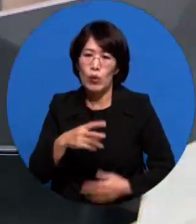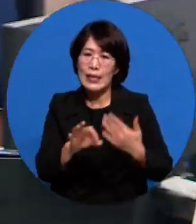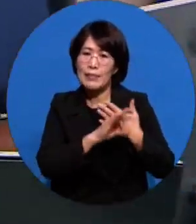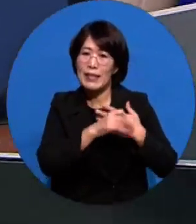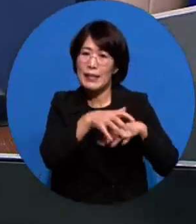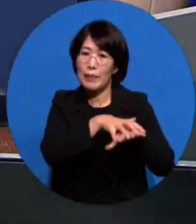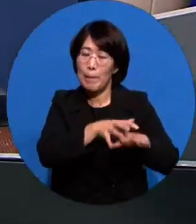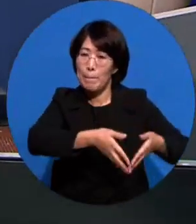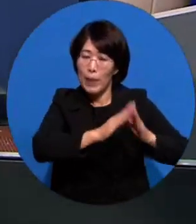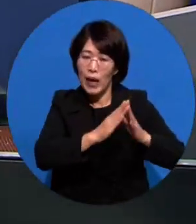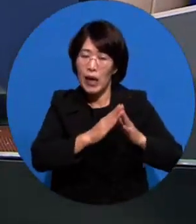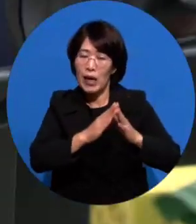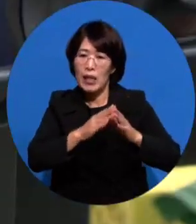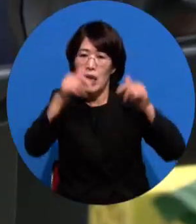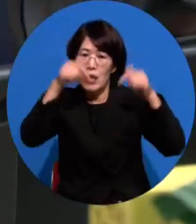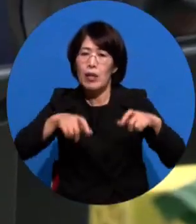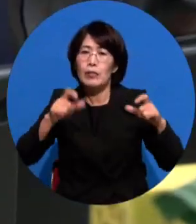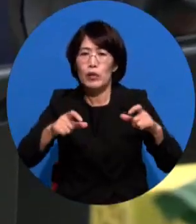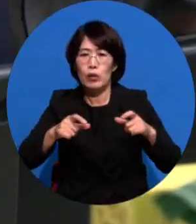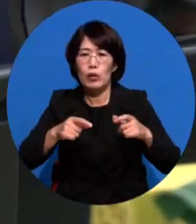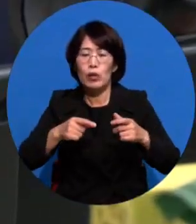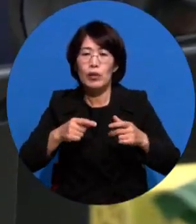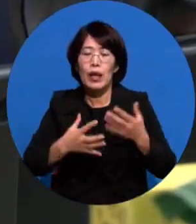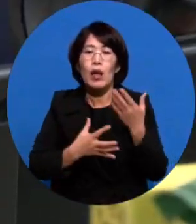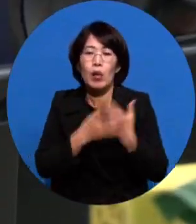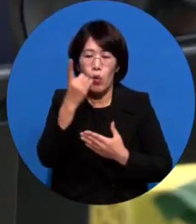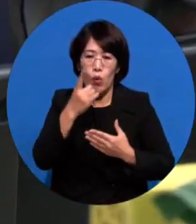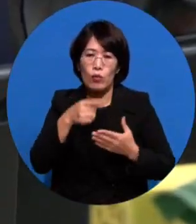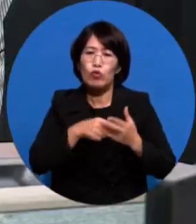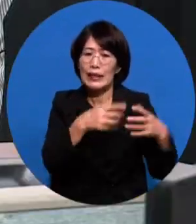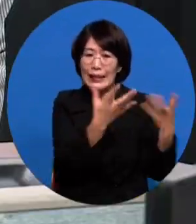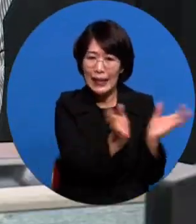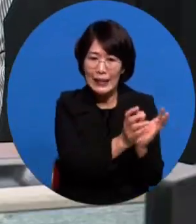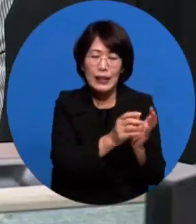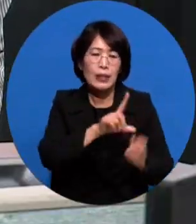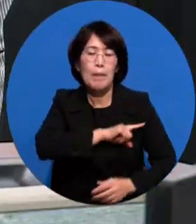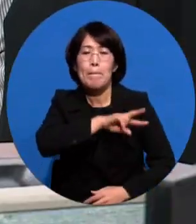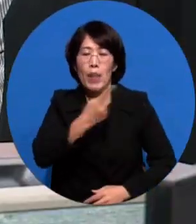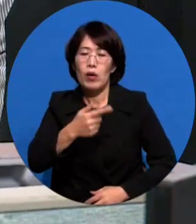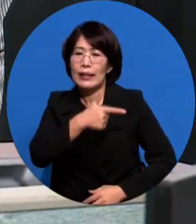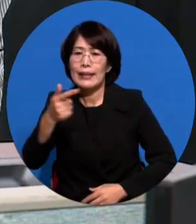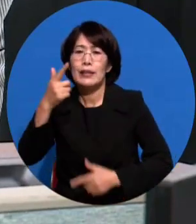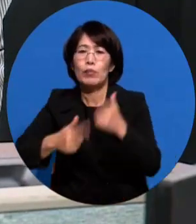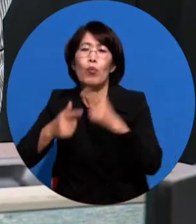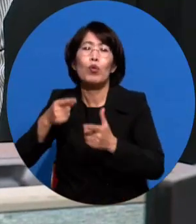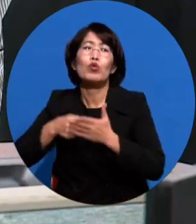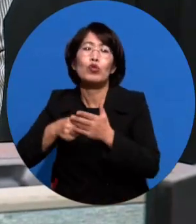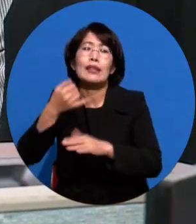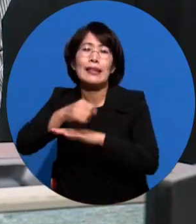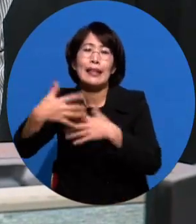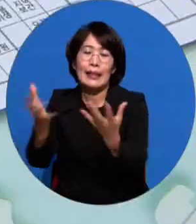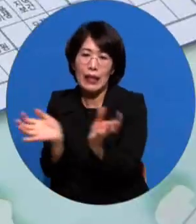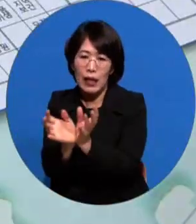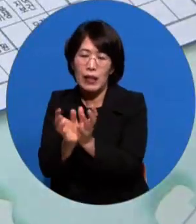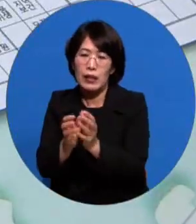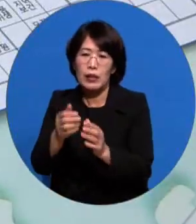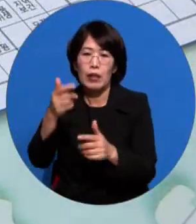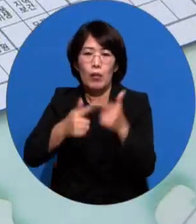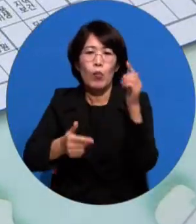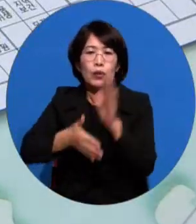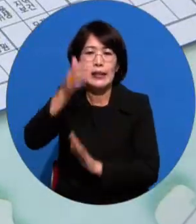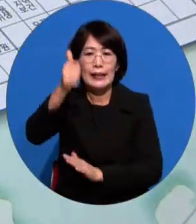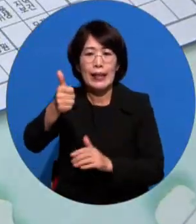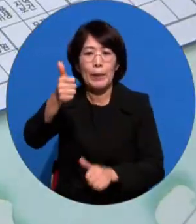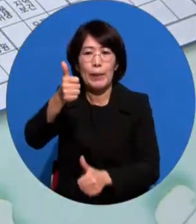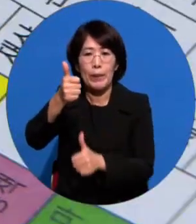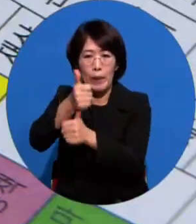임시기구로 꾸렸던 서남권 통합성장 추진단은 큰 목포 기획단으로 이름을 바꿔 부시장 직속기구로 의대